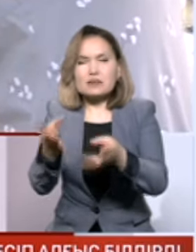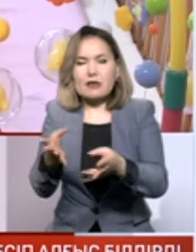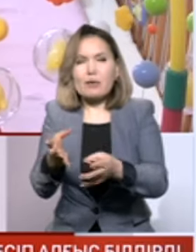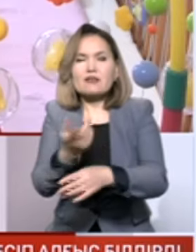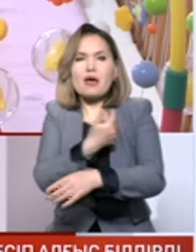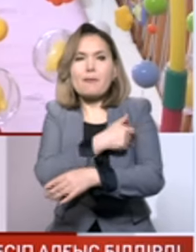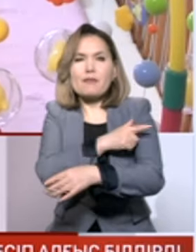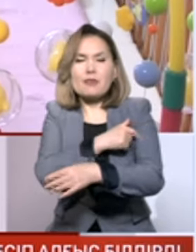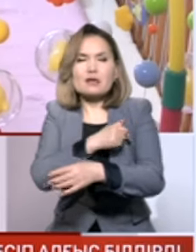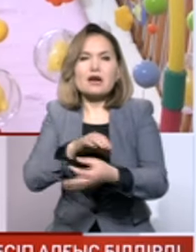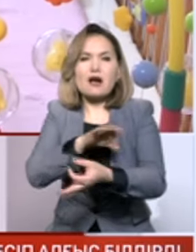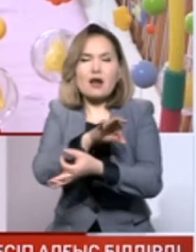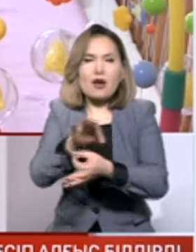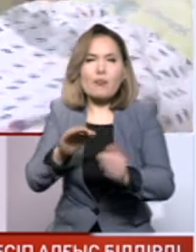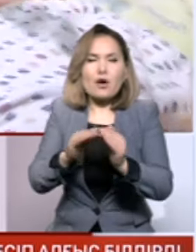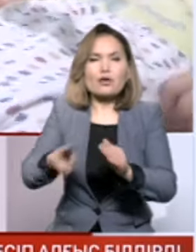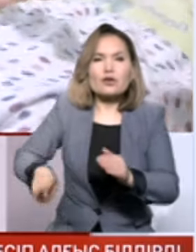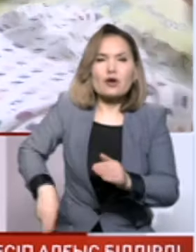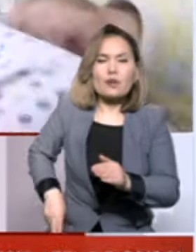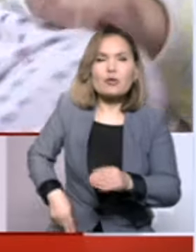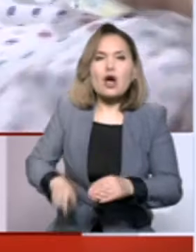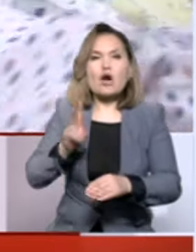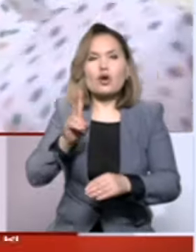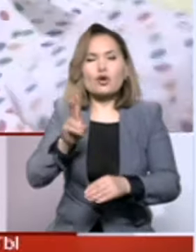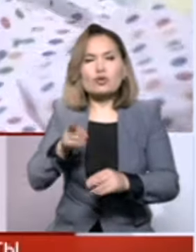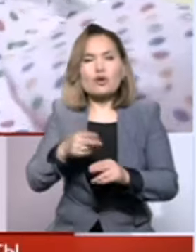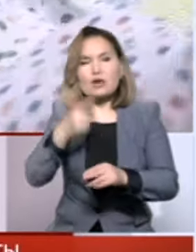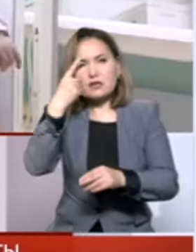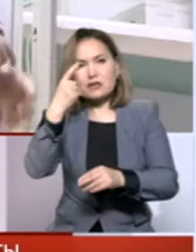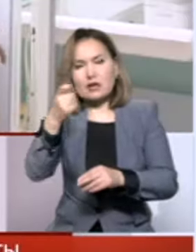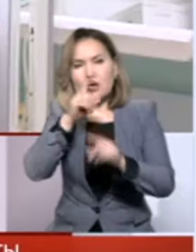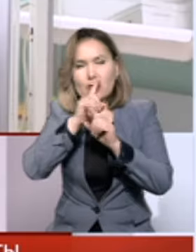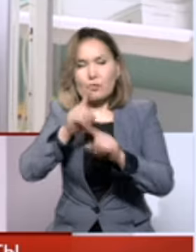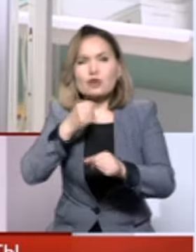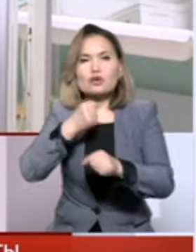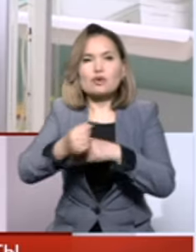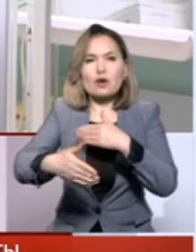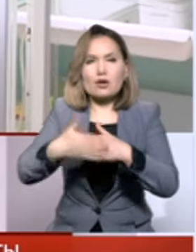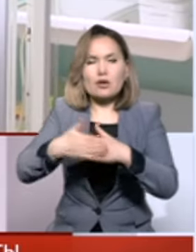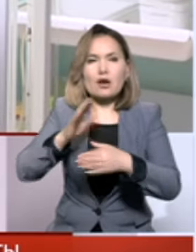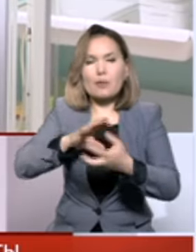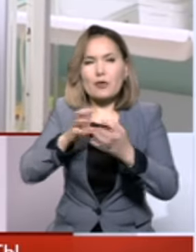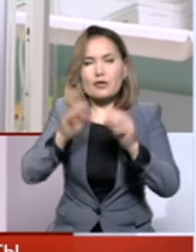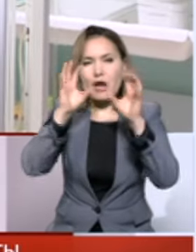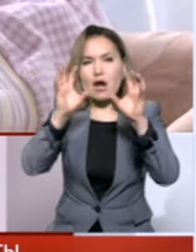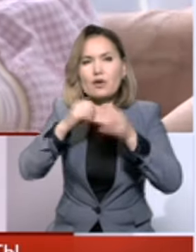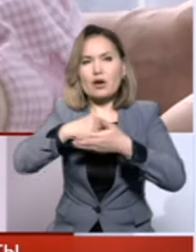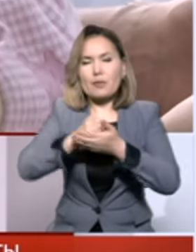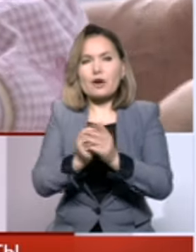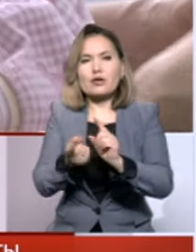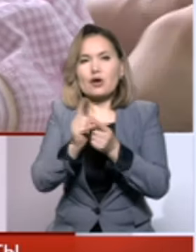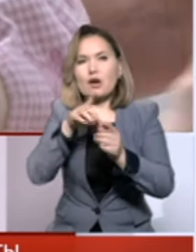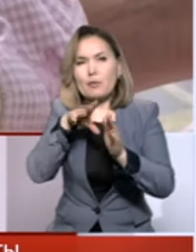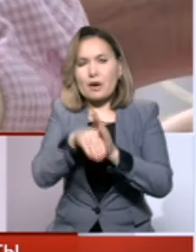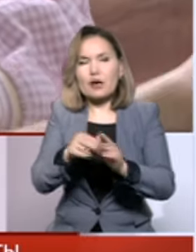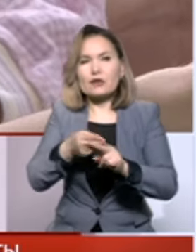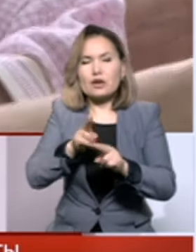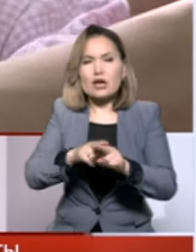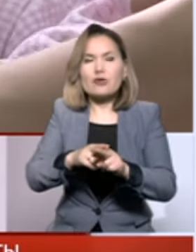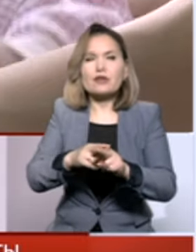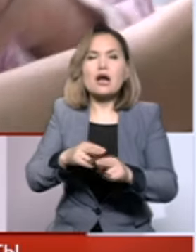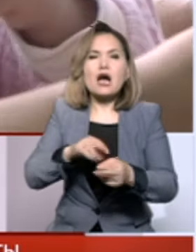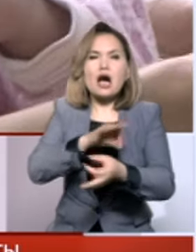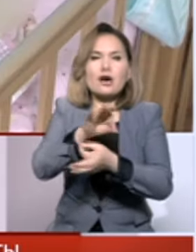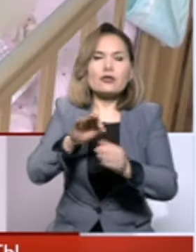балалар үйінің қызметкерлері де әкімшілік жауапкершілікке тартылатын болды. Неке және отбасы кодексіне енгізілген өзгеріске сай, олар жетім